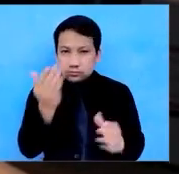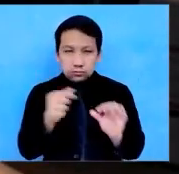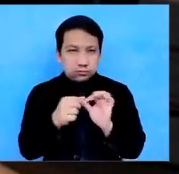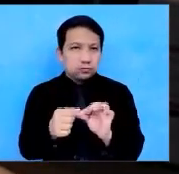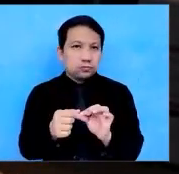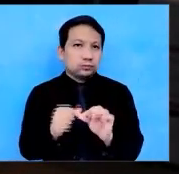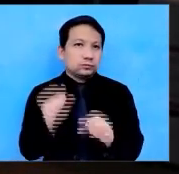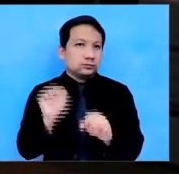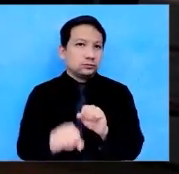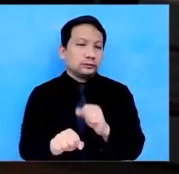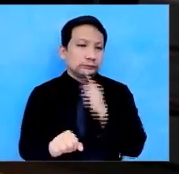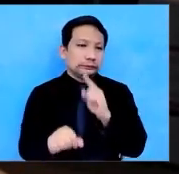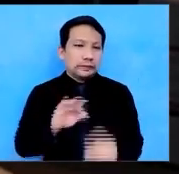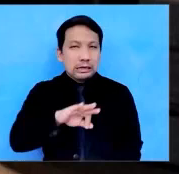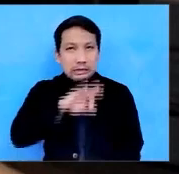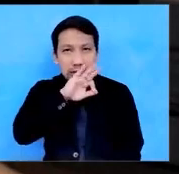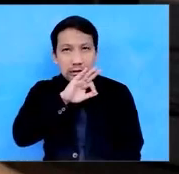so